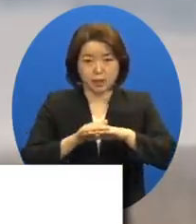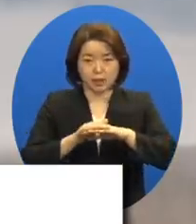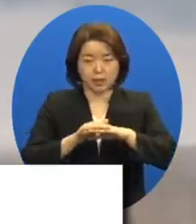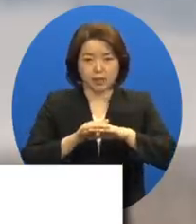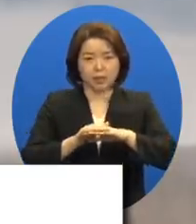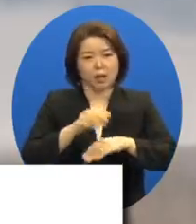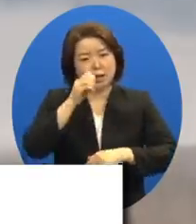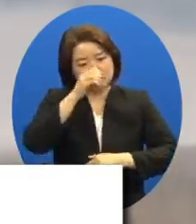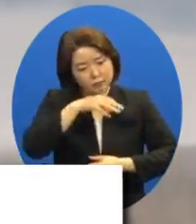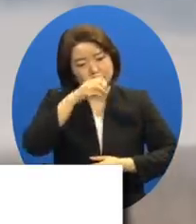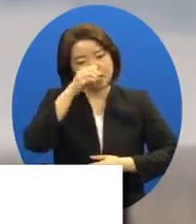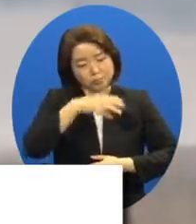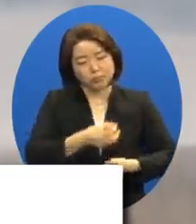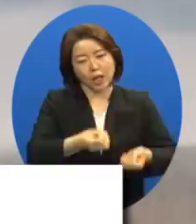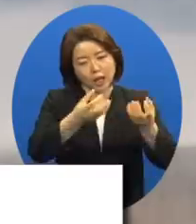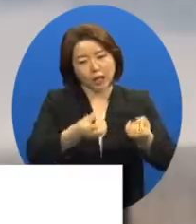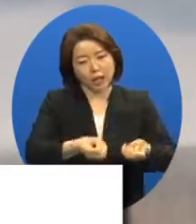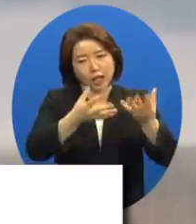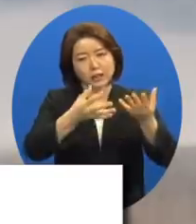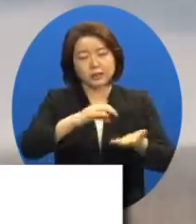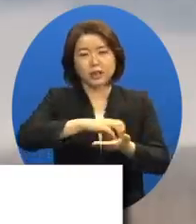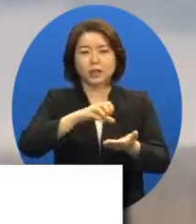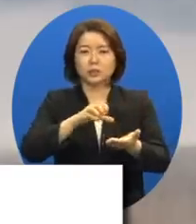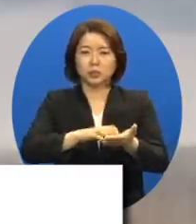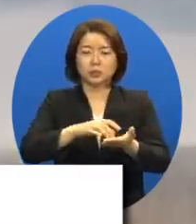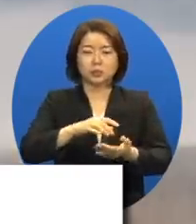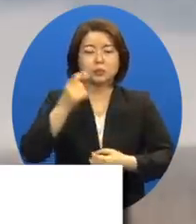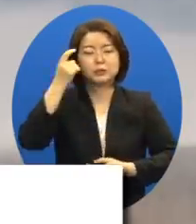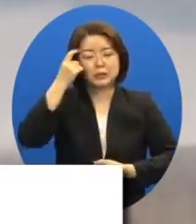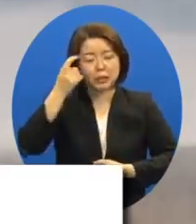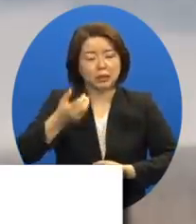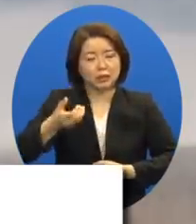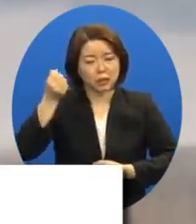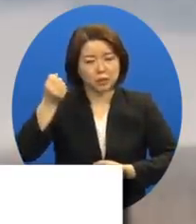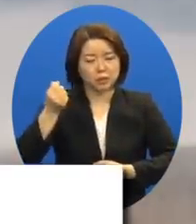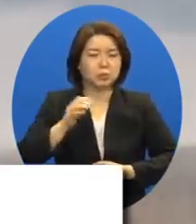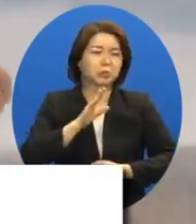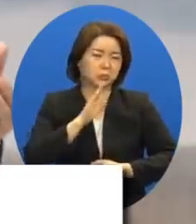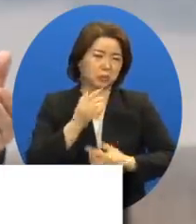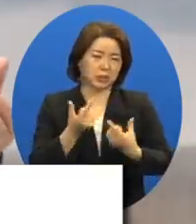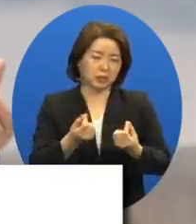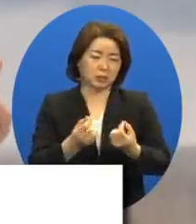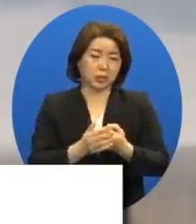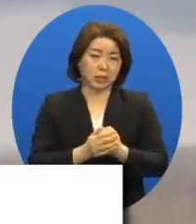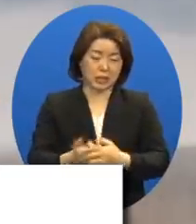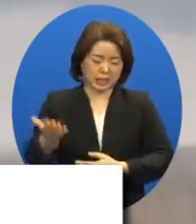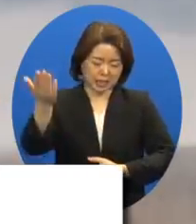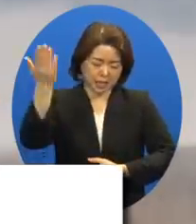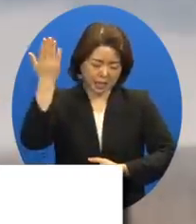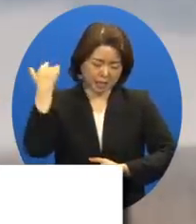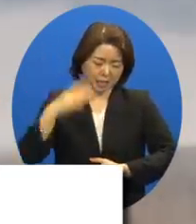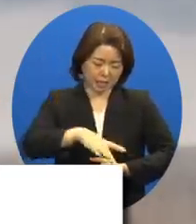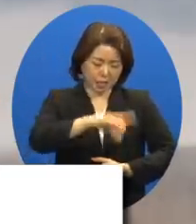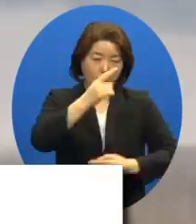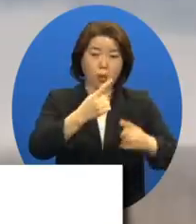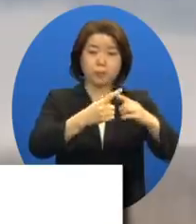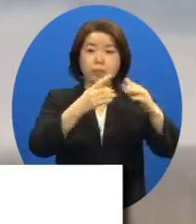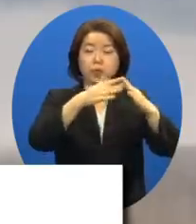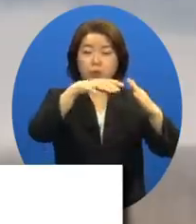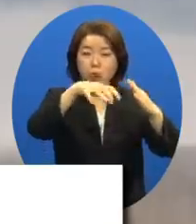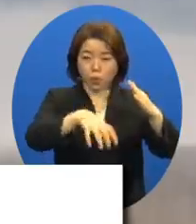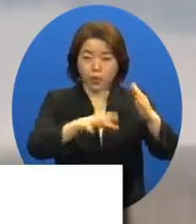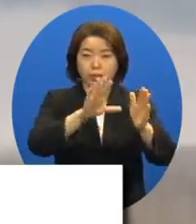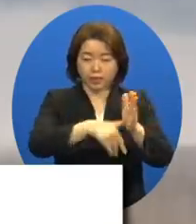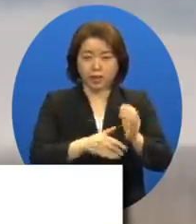행사 정도 점으로 치러지고 있는 것도 사실입니다 초대교회 당시 때에 그들은 절기가